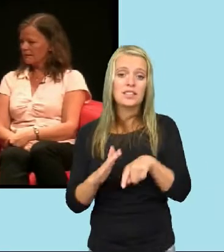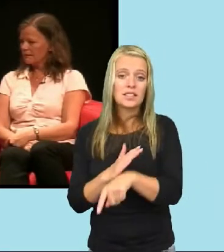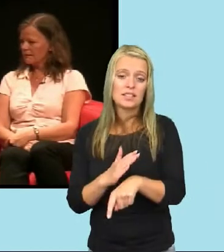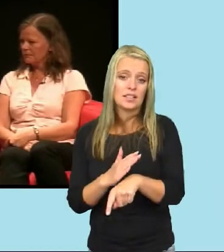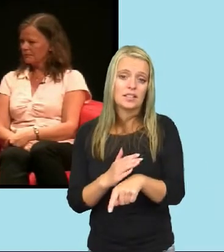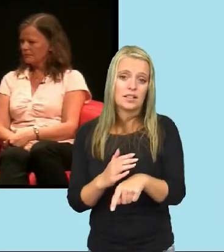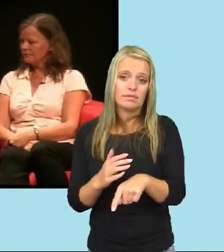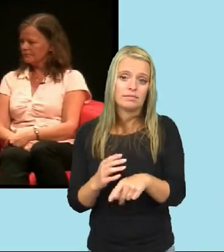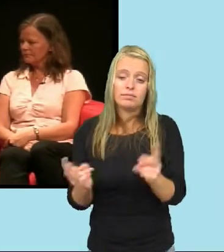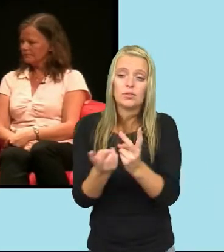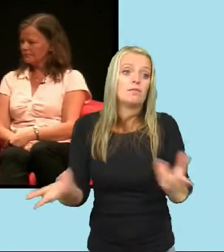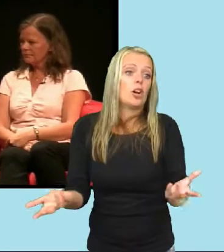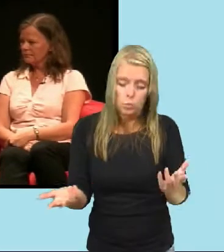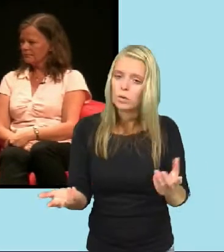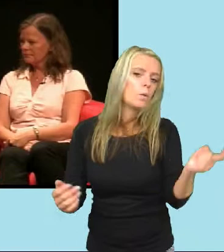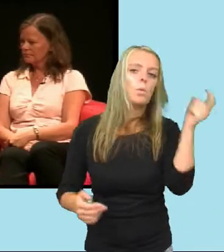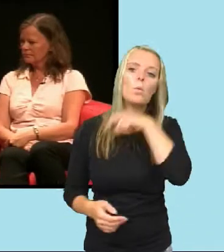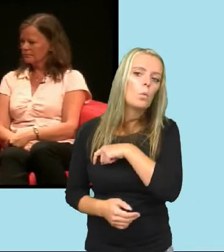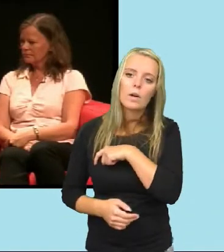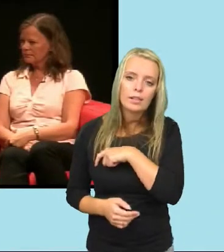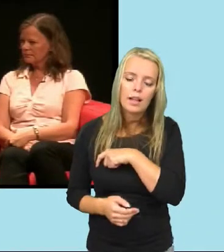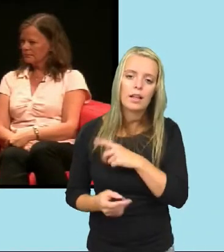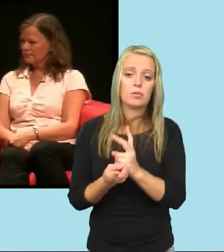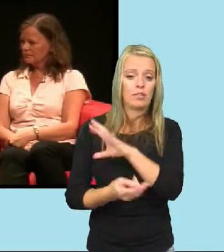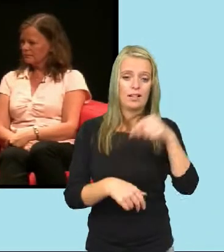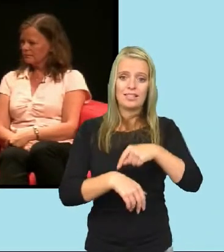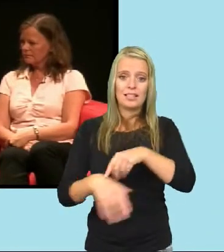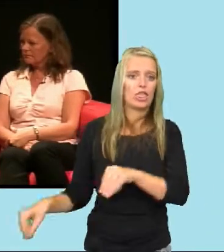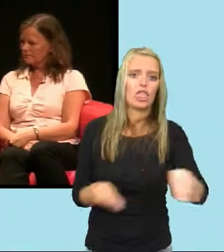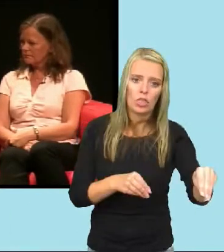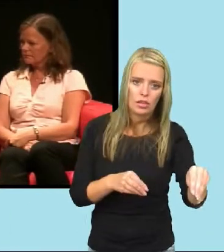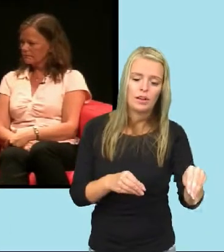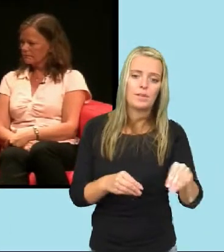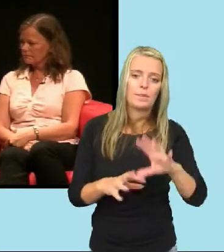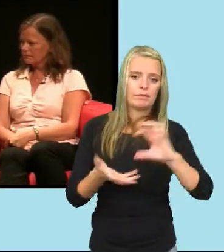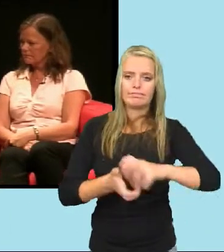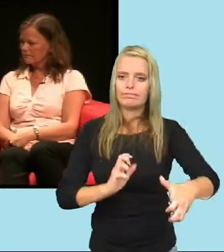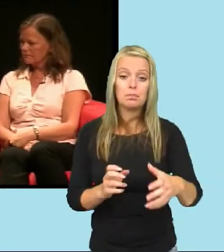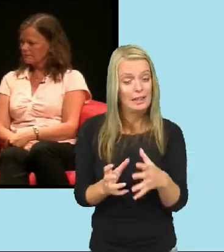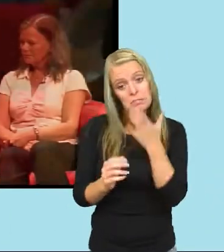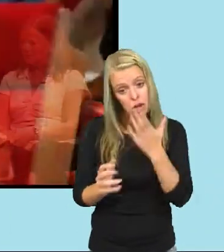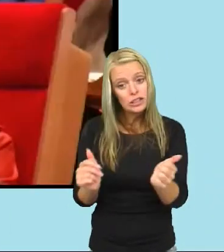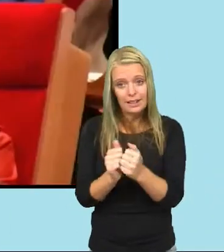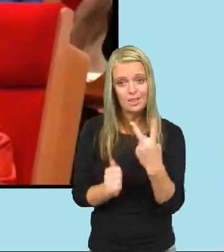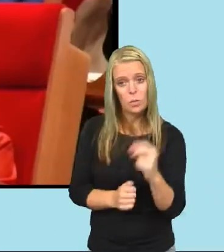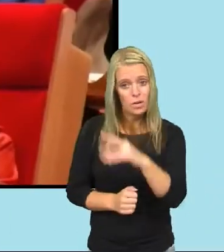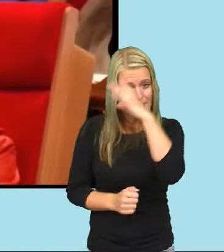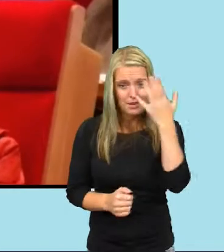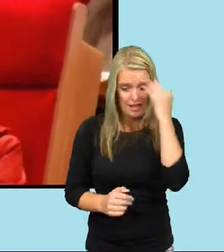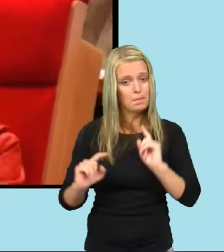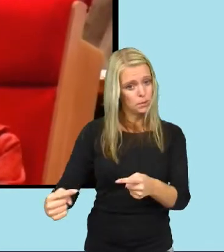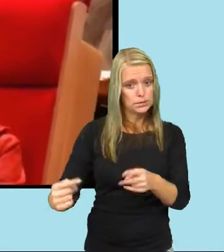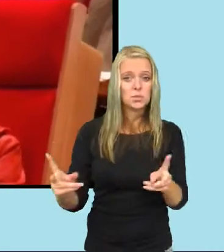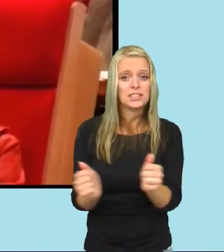att det går inte att alla tidsscheman spricker. Mm. Och det är ju ett bra sätt för en tvååring att protestera. Ja, det är det ju.